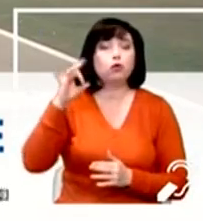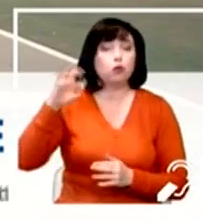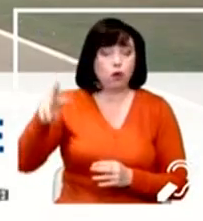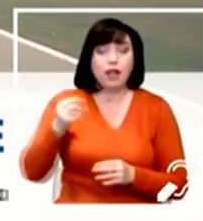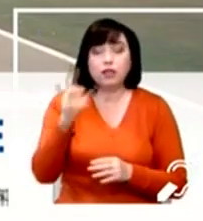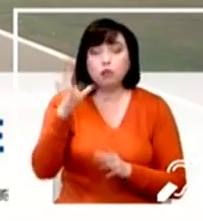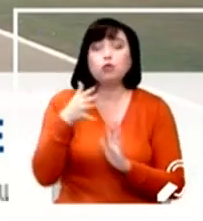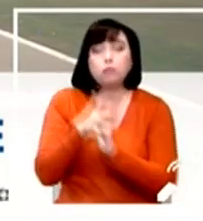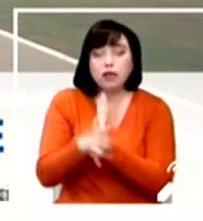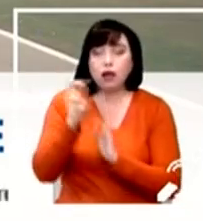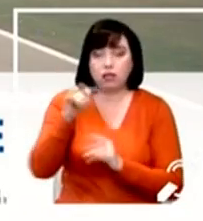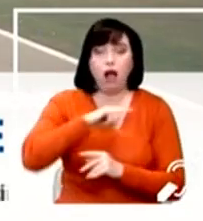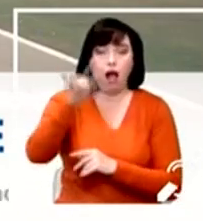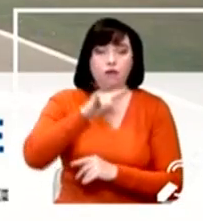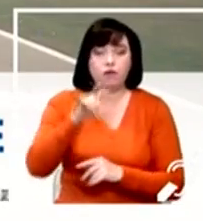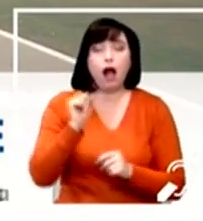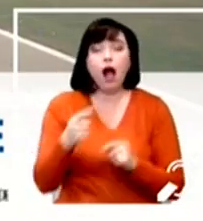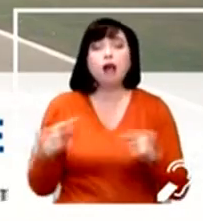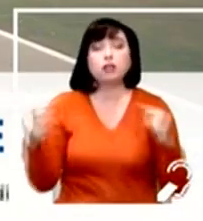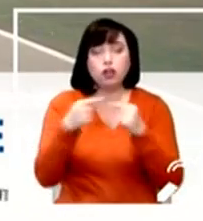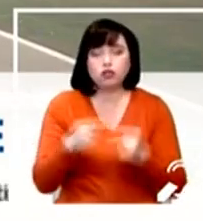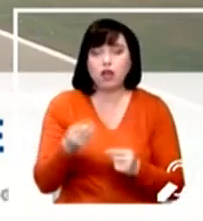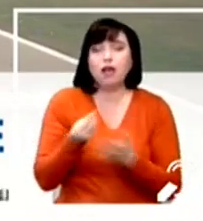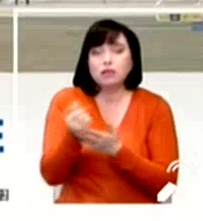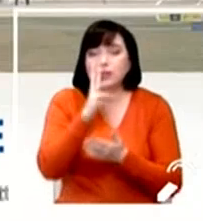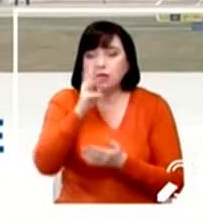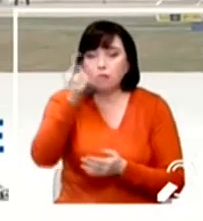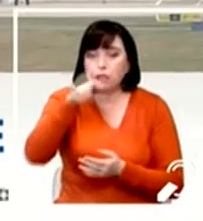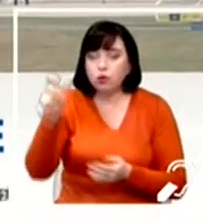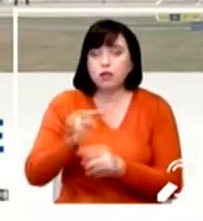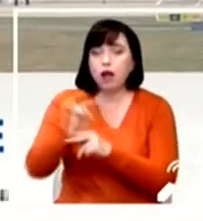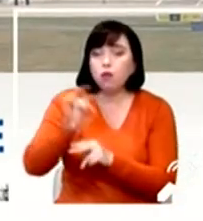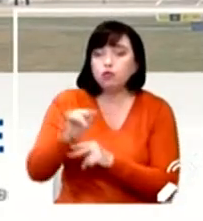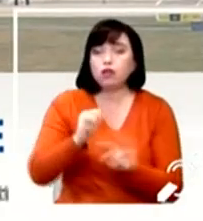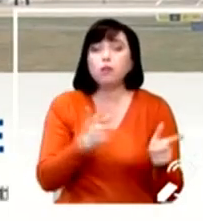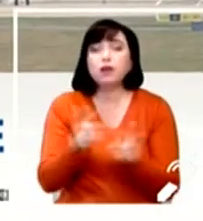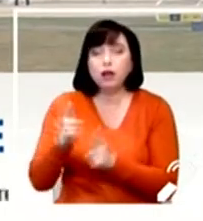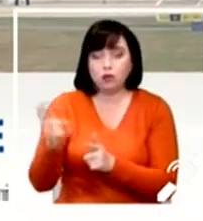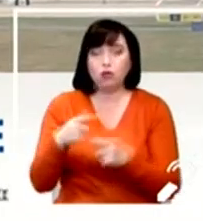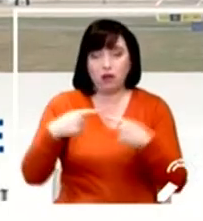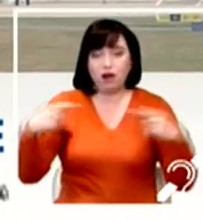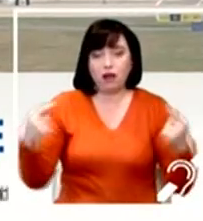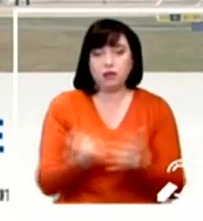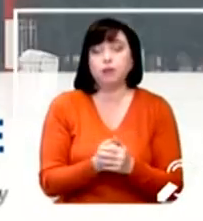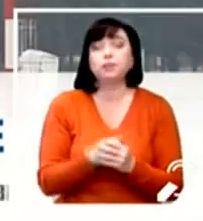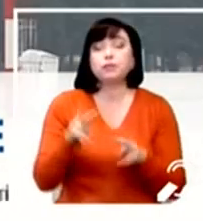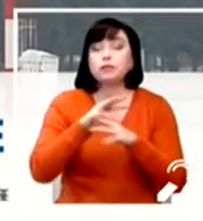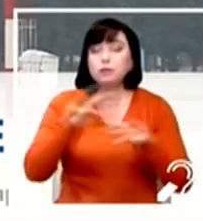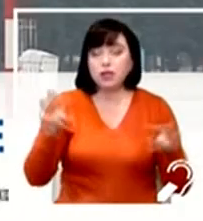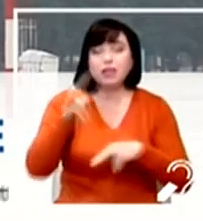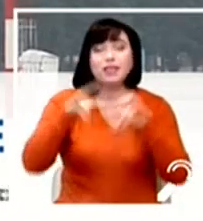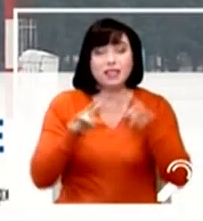utilizați în domeniul aviației, mai exact, pentru a acoperi costurile de personal, instruire și pregătire operațională.